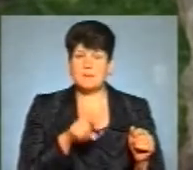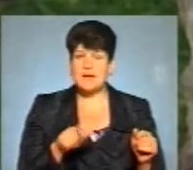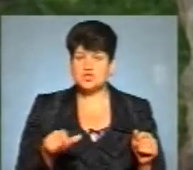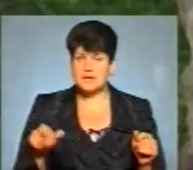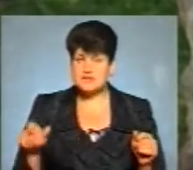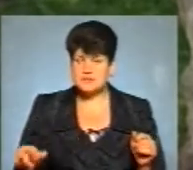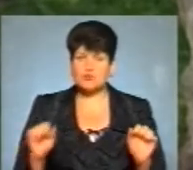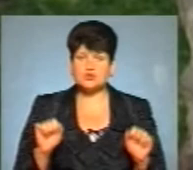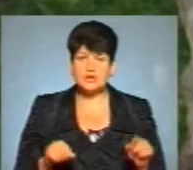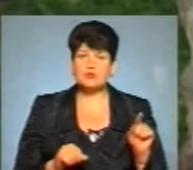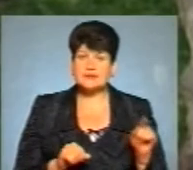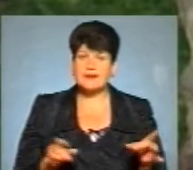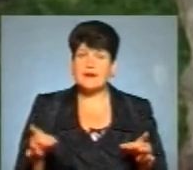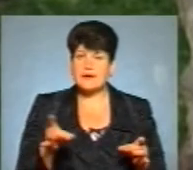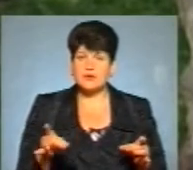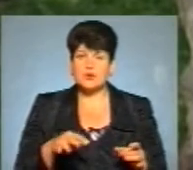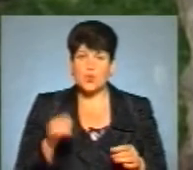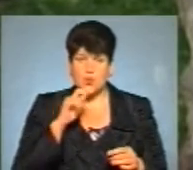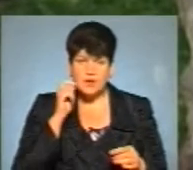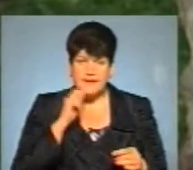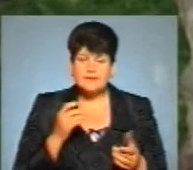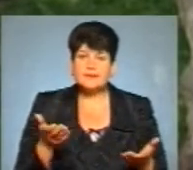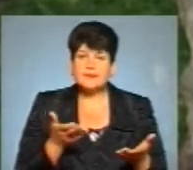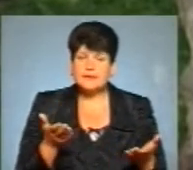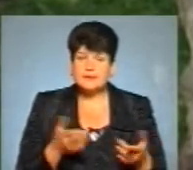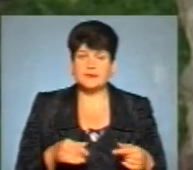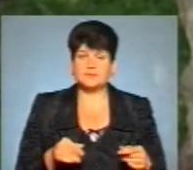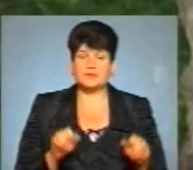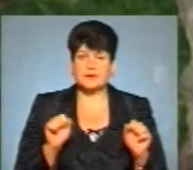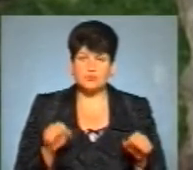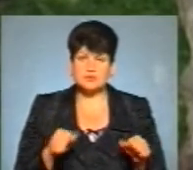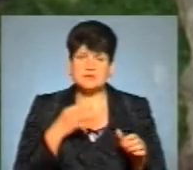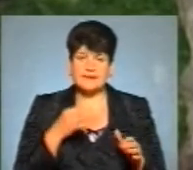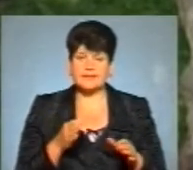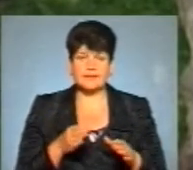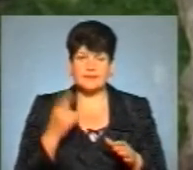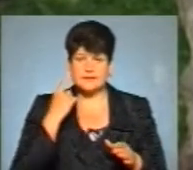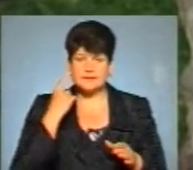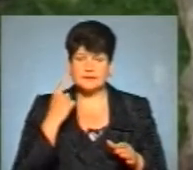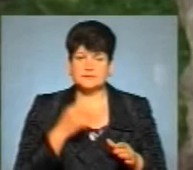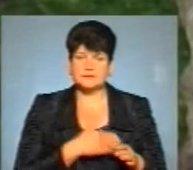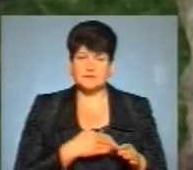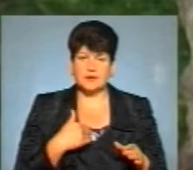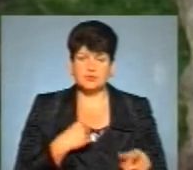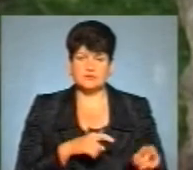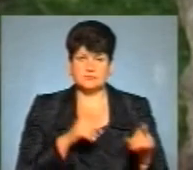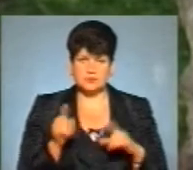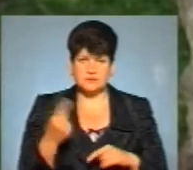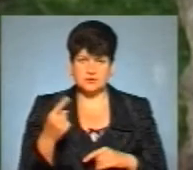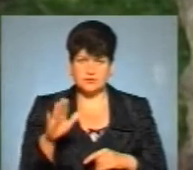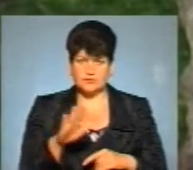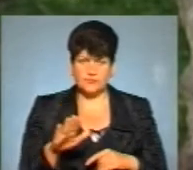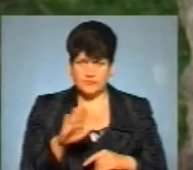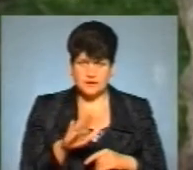мешканців, можливо, тих окремих регіонів України, які, скажімо так, не поділяють думки щодо переходу з 1 вересня, в